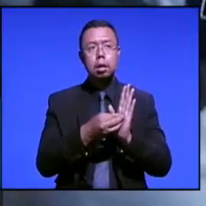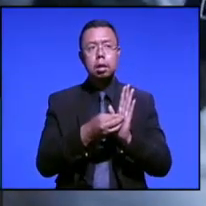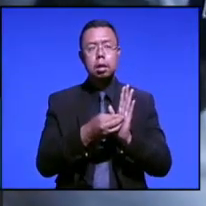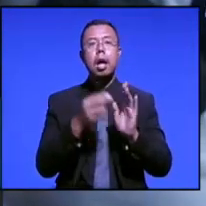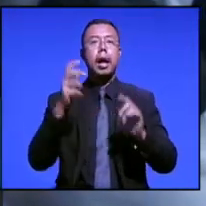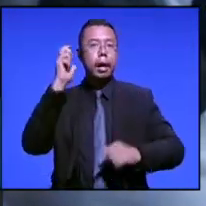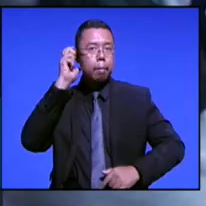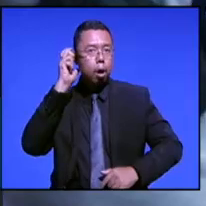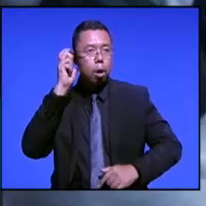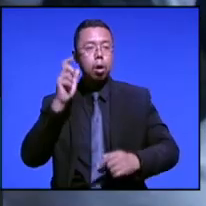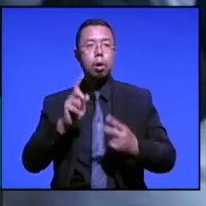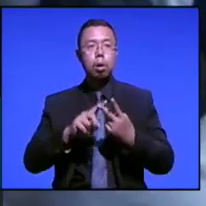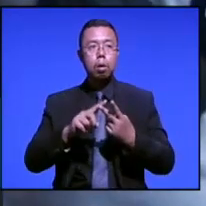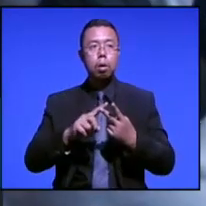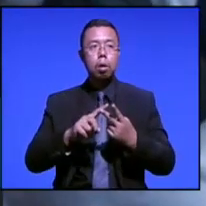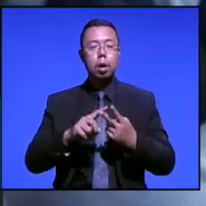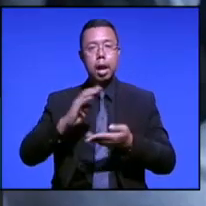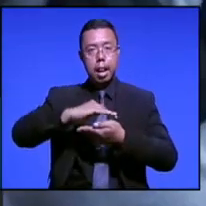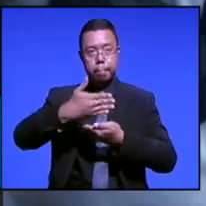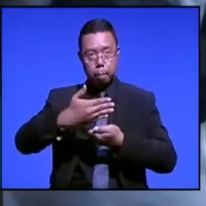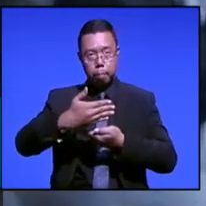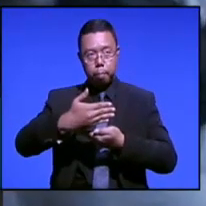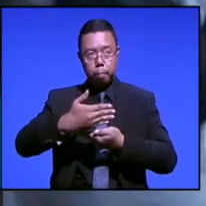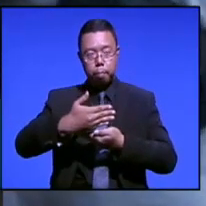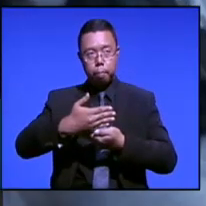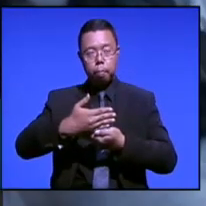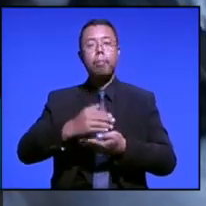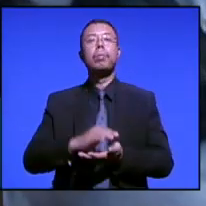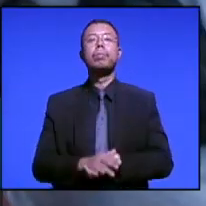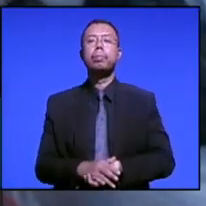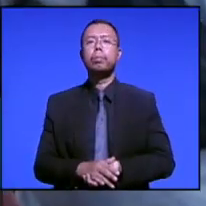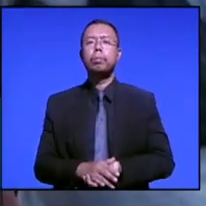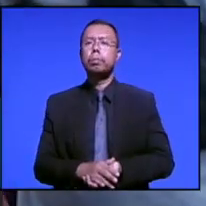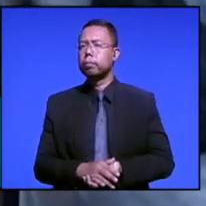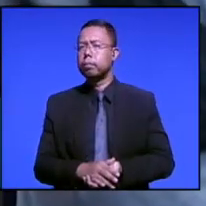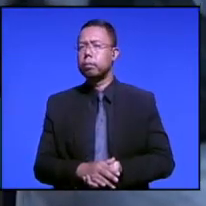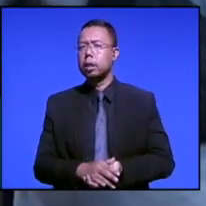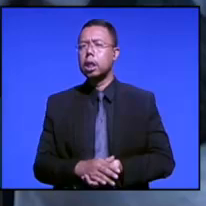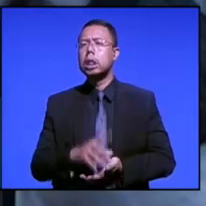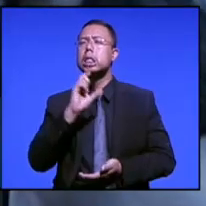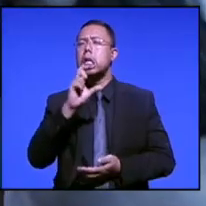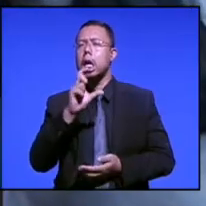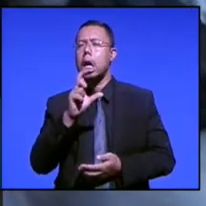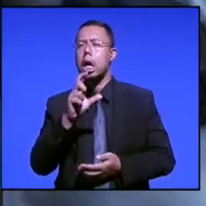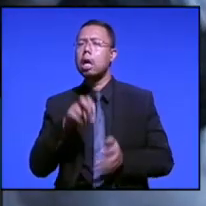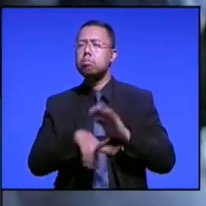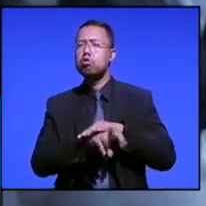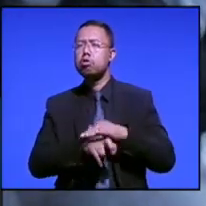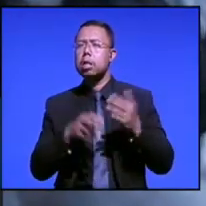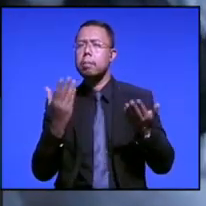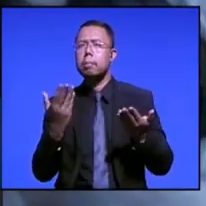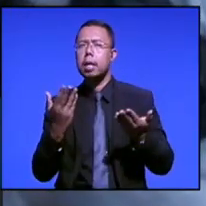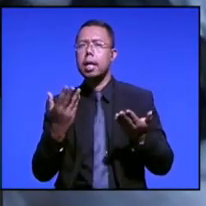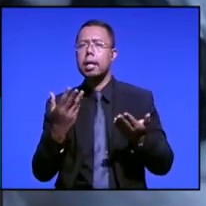HP dan laptop belum didapat. Iya, kalau modus dari pelaku sendiri, kan?